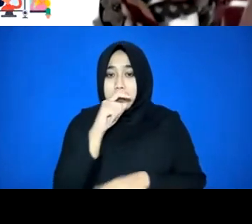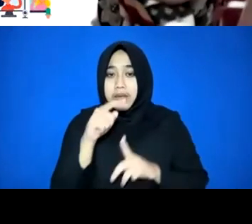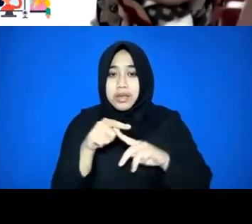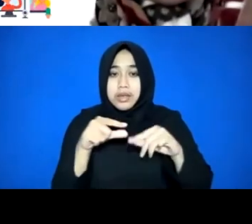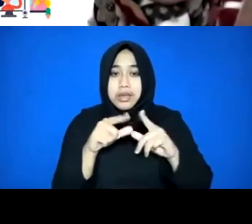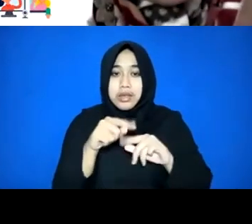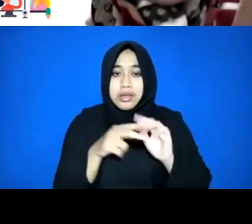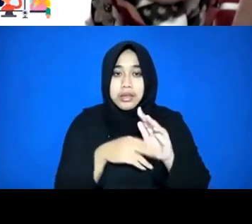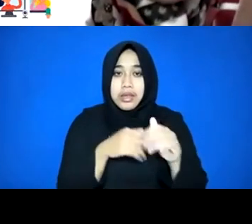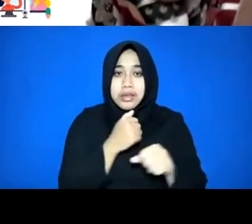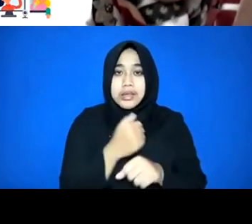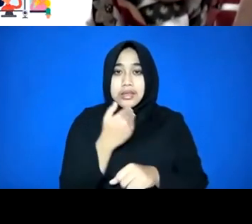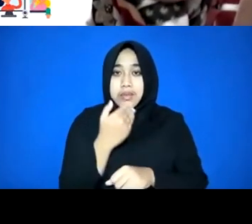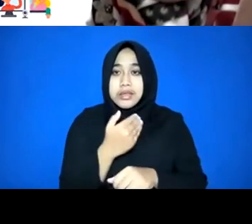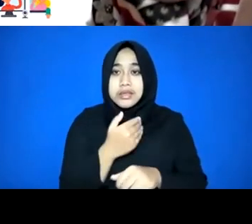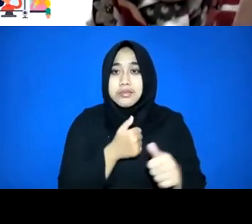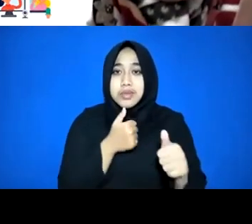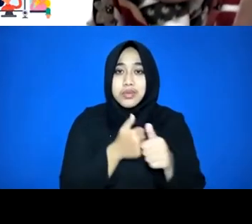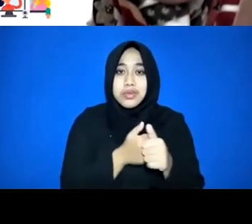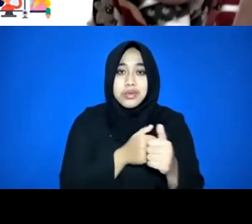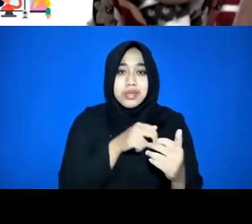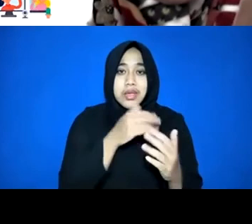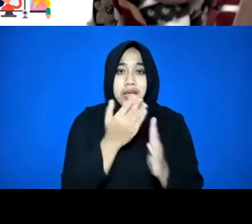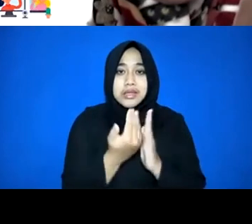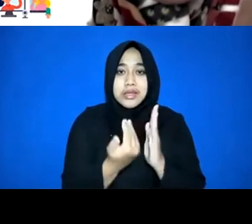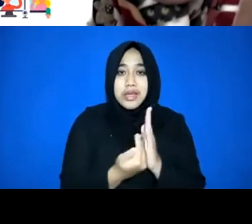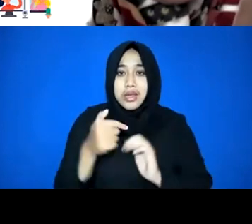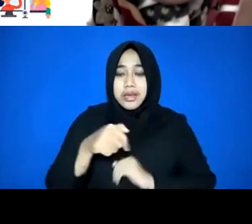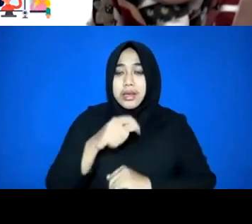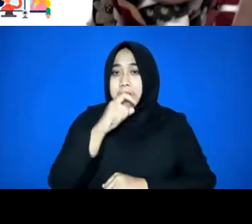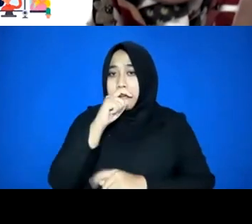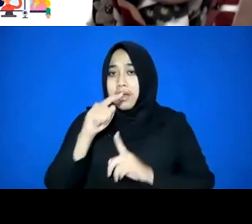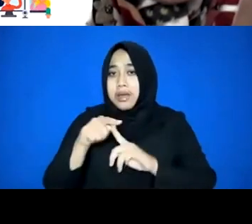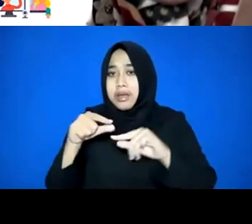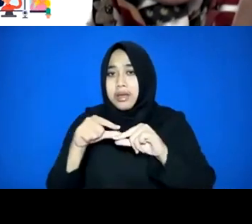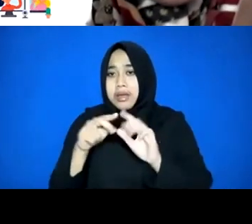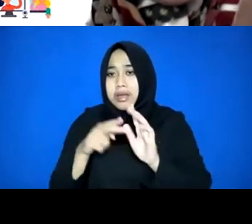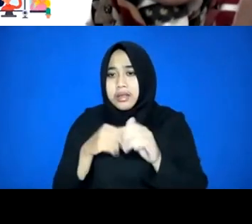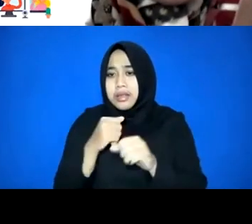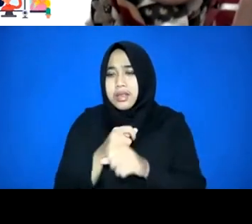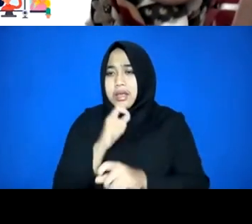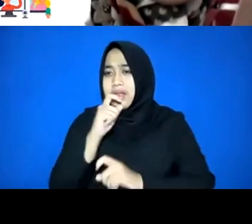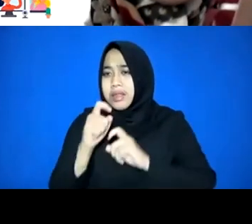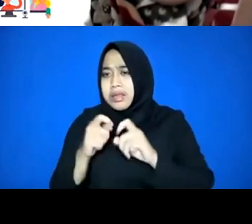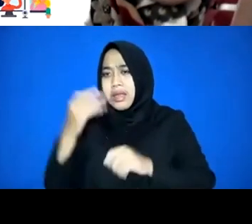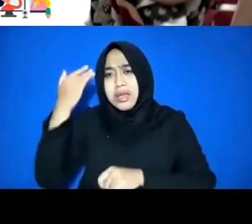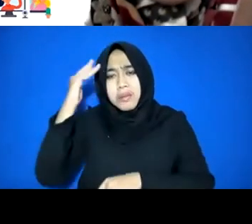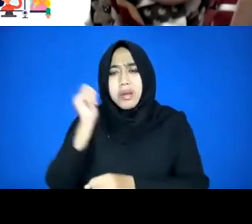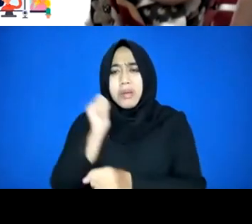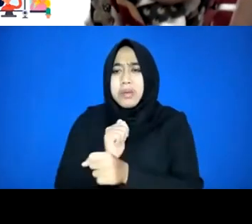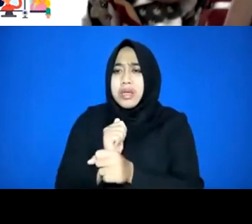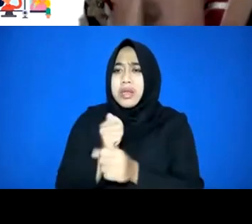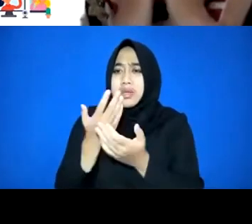menyimak sesi supervisi ini. Pak Tata menanyakan mengapa pekerja sosial itu kesulitan dalam